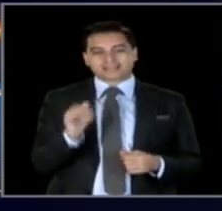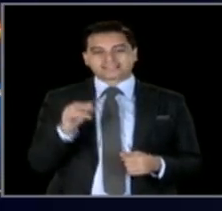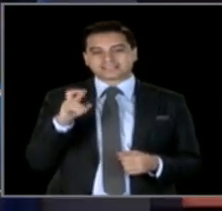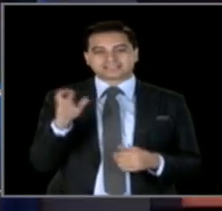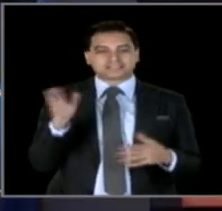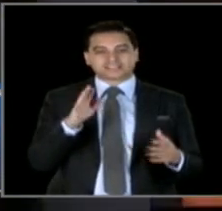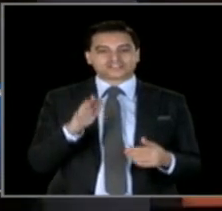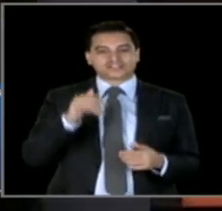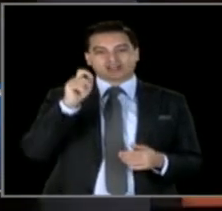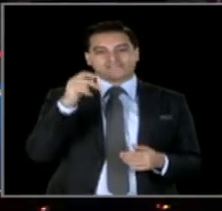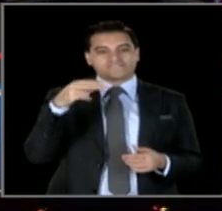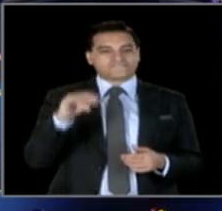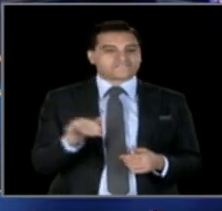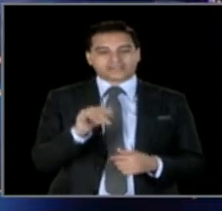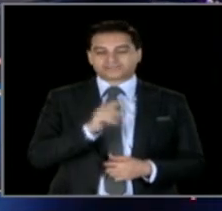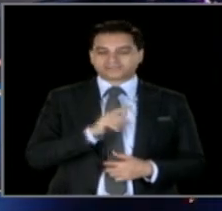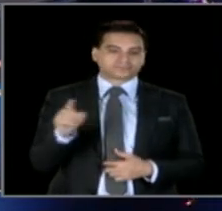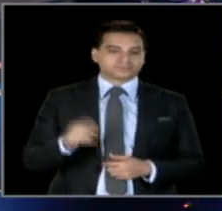إجابة خاطئة.